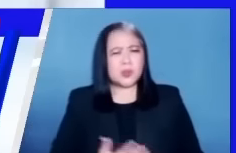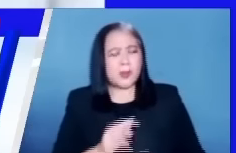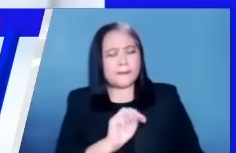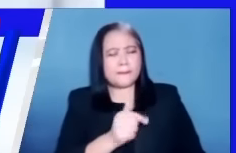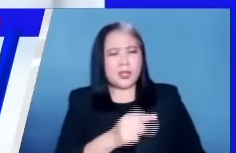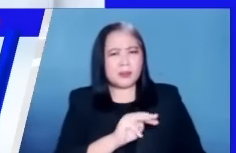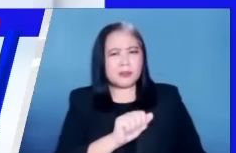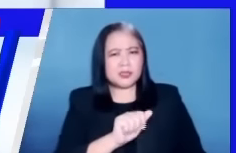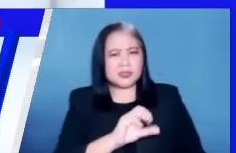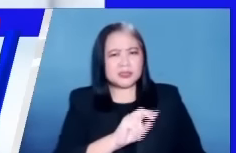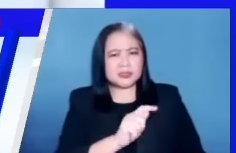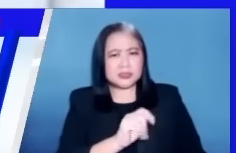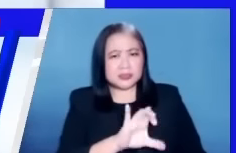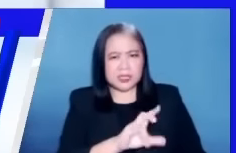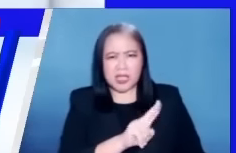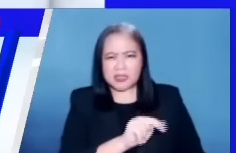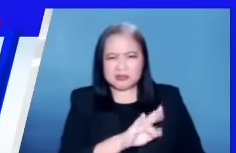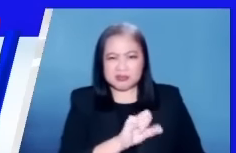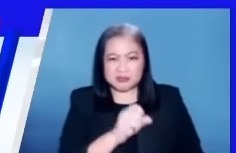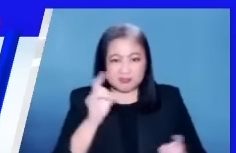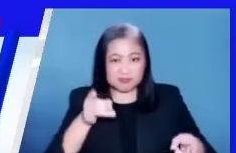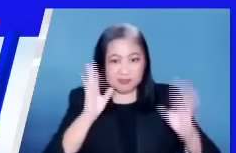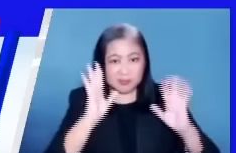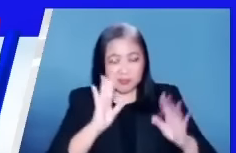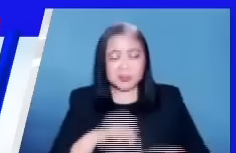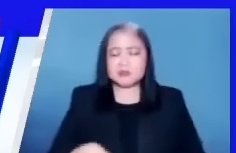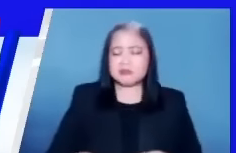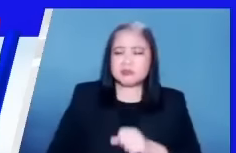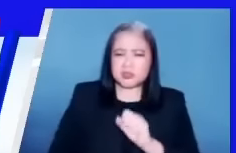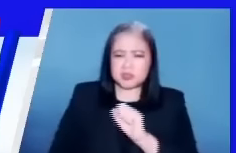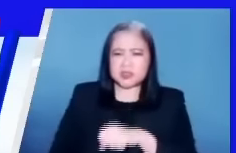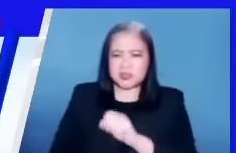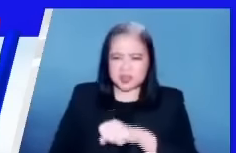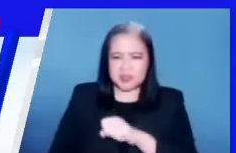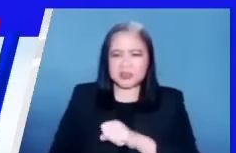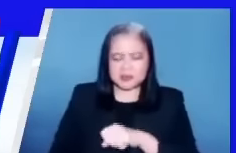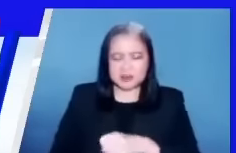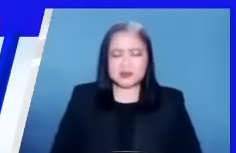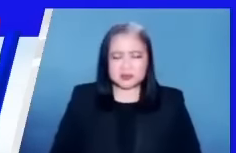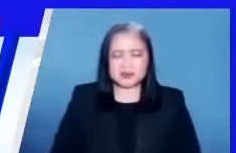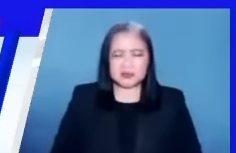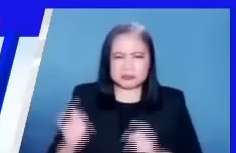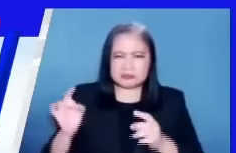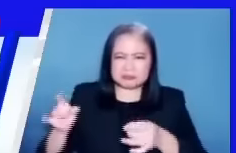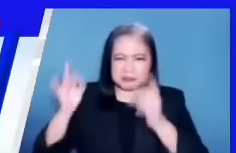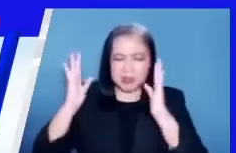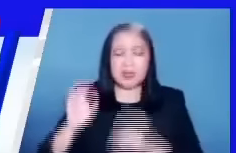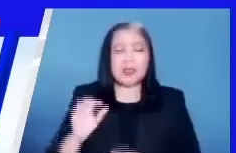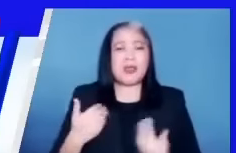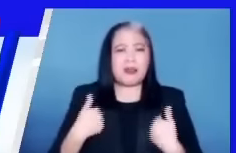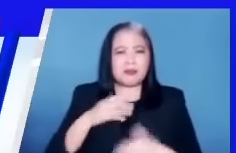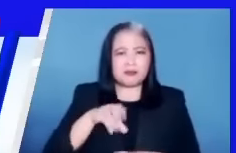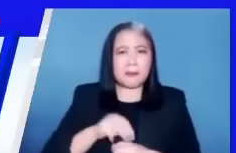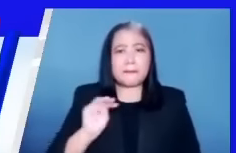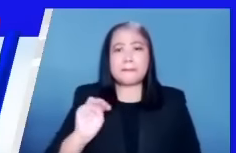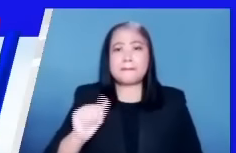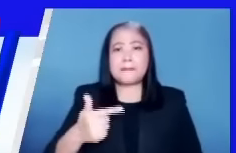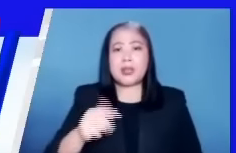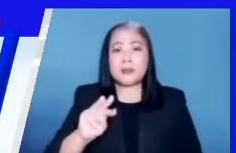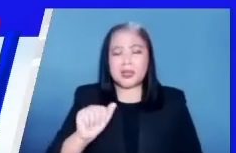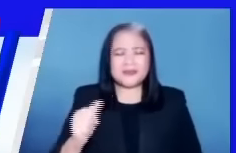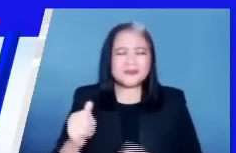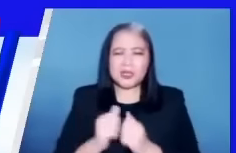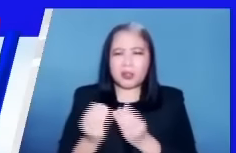Ah yes mapanganib po Ong mag magmatic eruption Uh may magma na pong involved unlike yung mga previous Uh activity